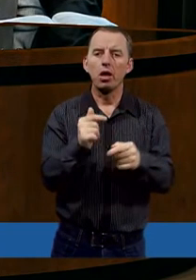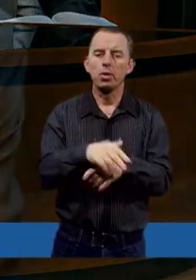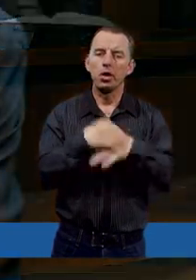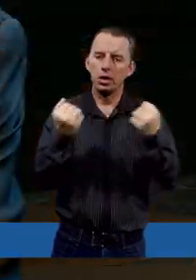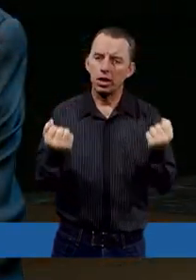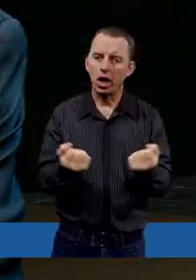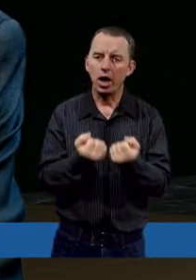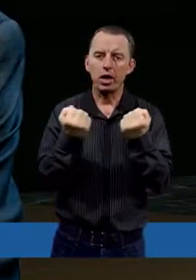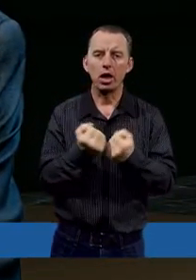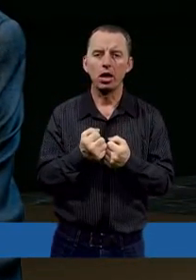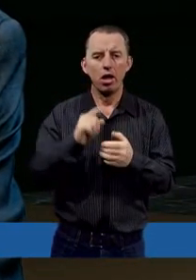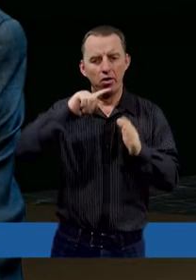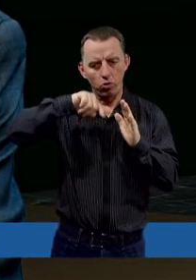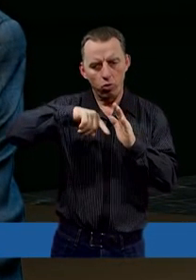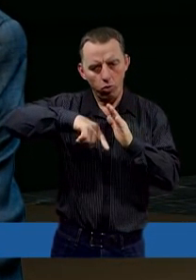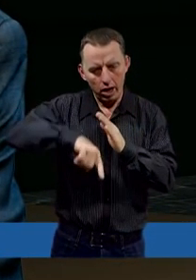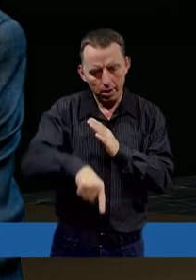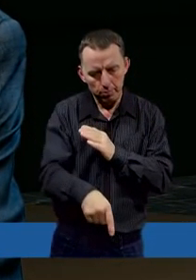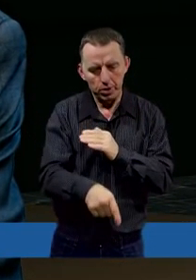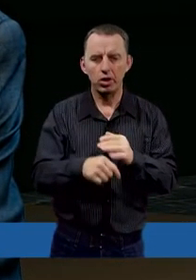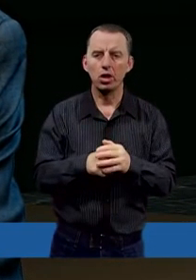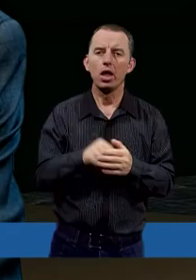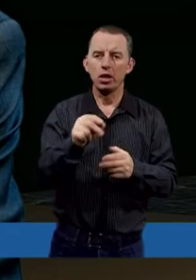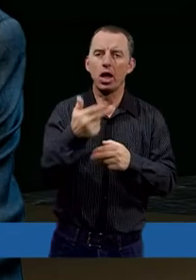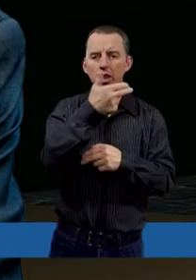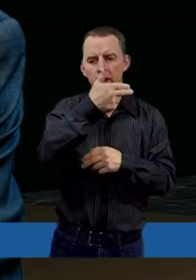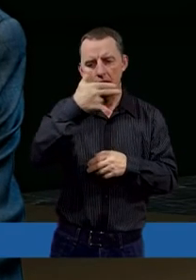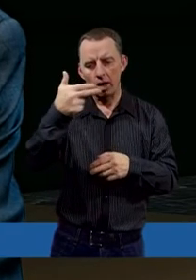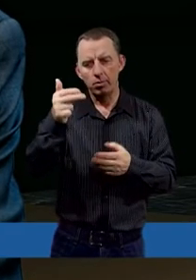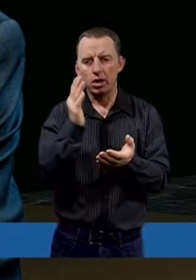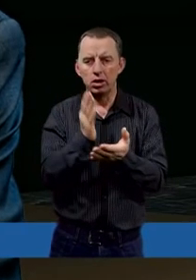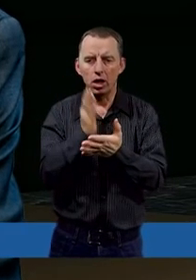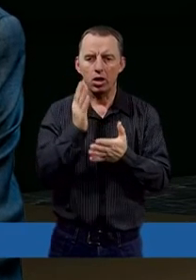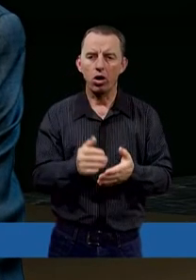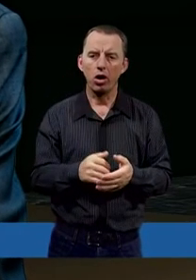starali wgłębić w ten temat, tylko